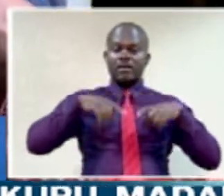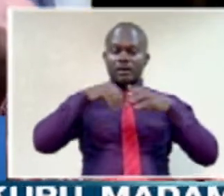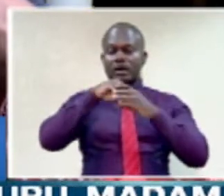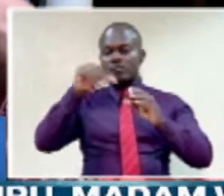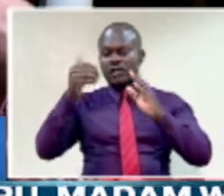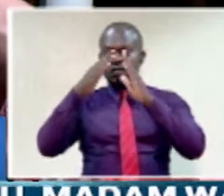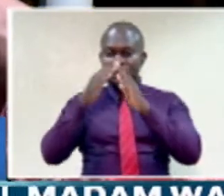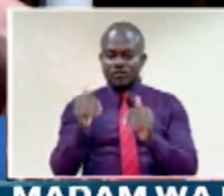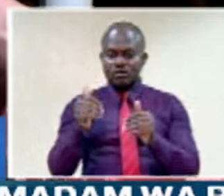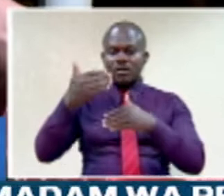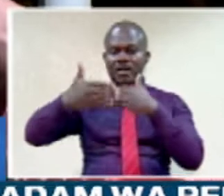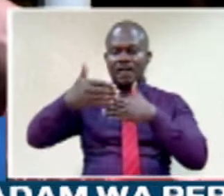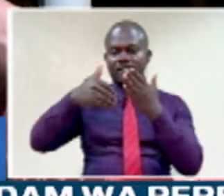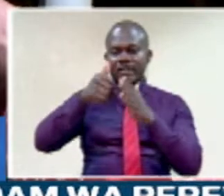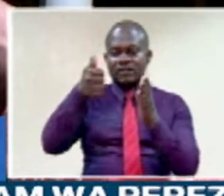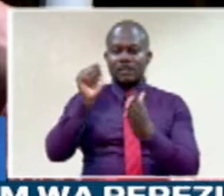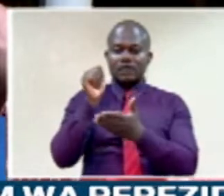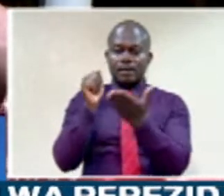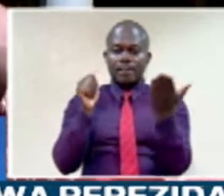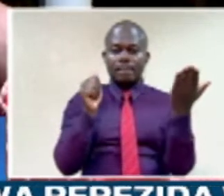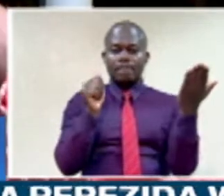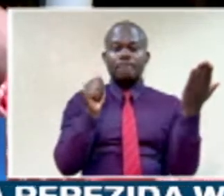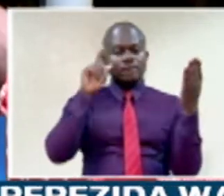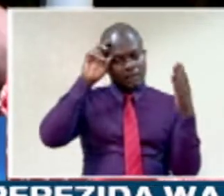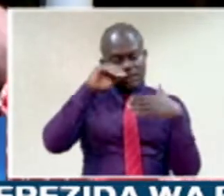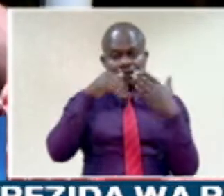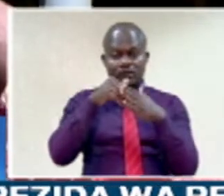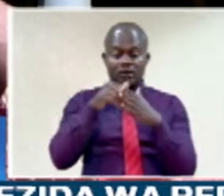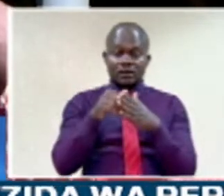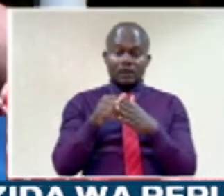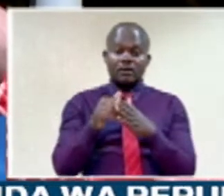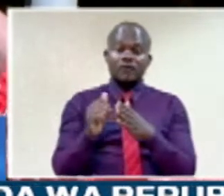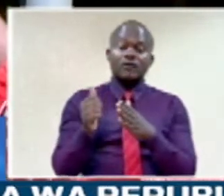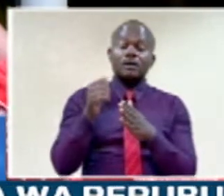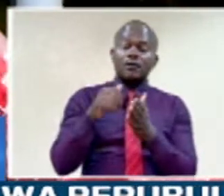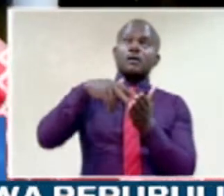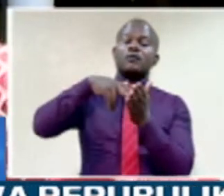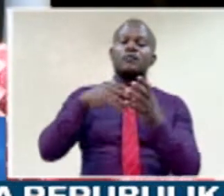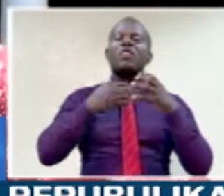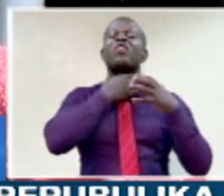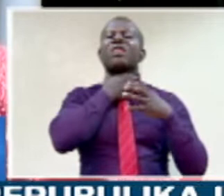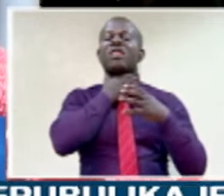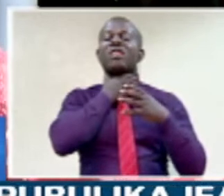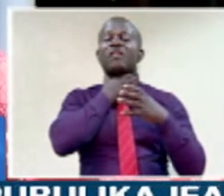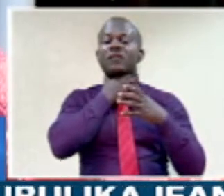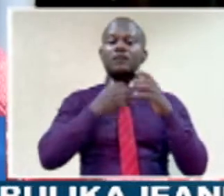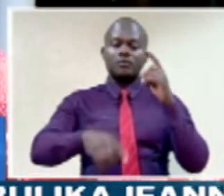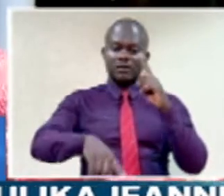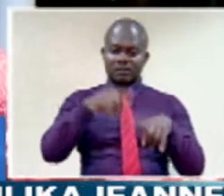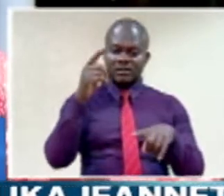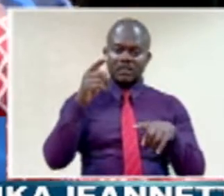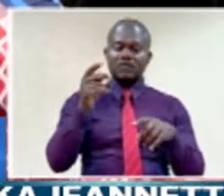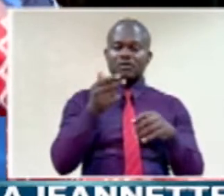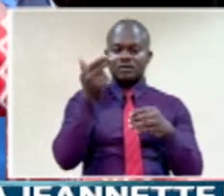nzu iteganye n'iryo dirishya, dutekereza ko yaba yarabyutse. None abyutse bahita bamufata nyine baba baramwishura